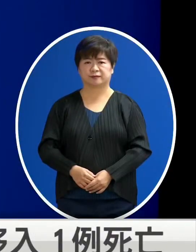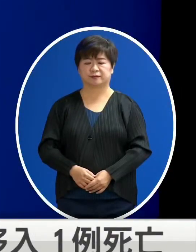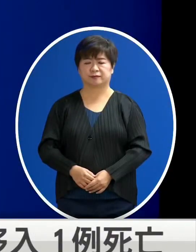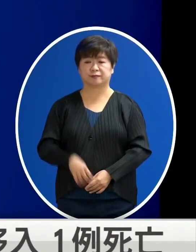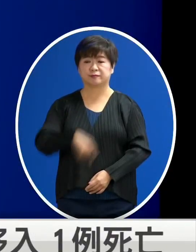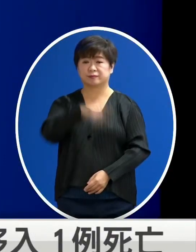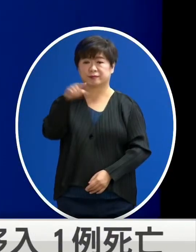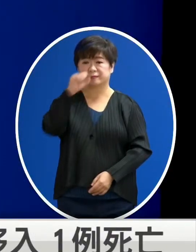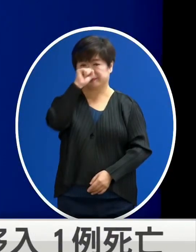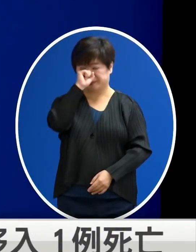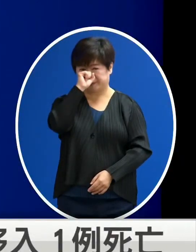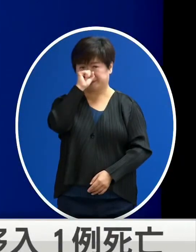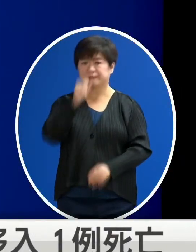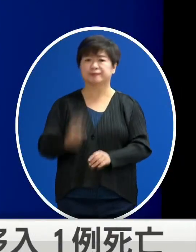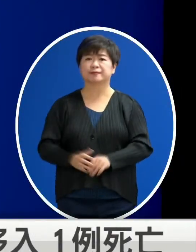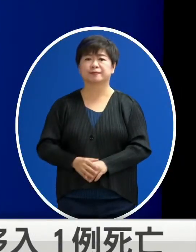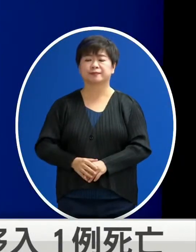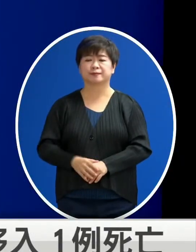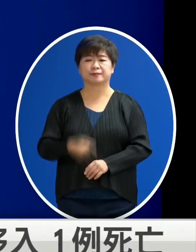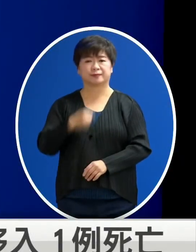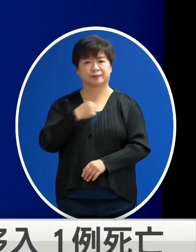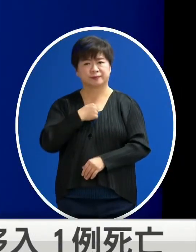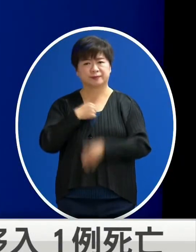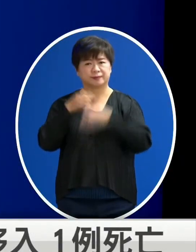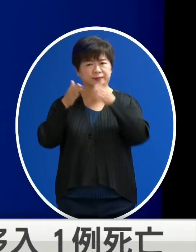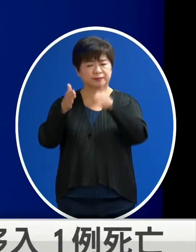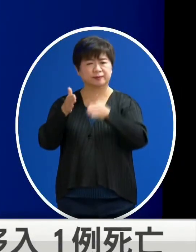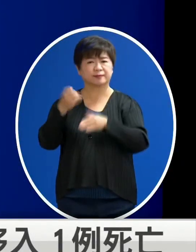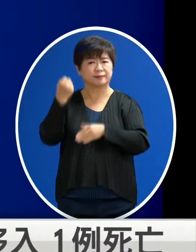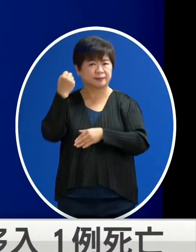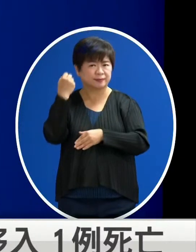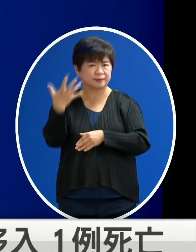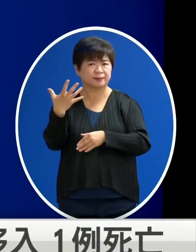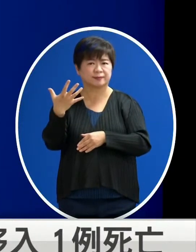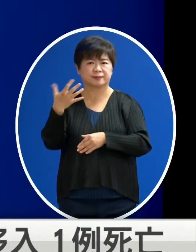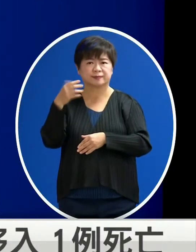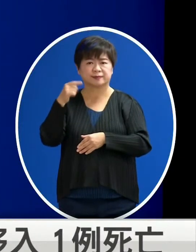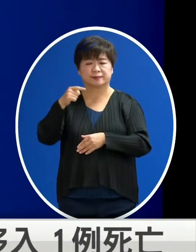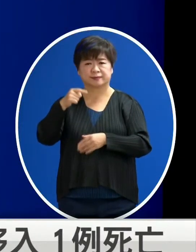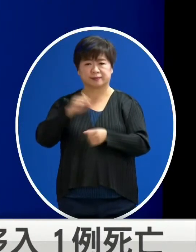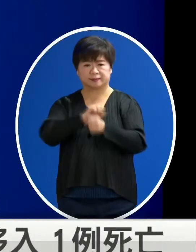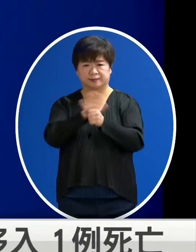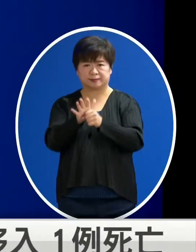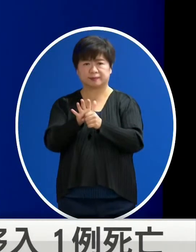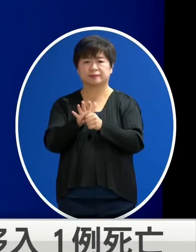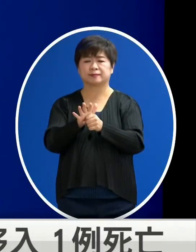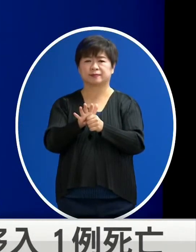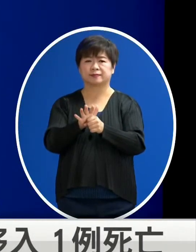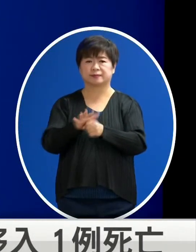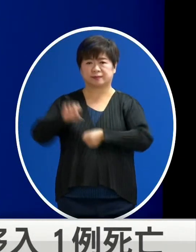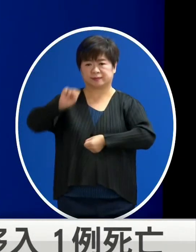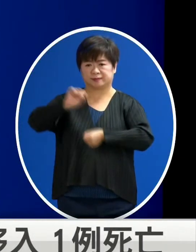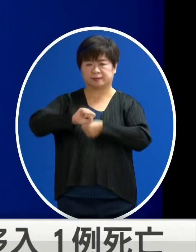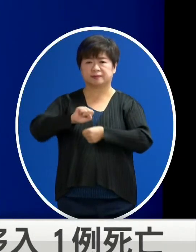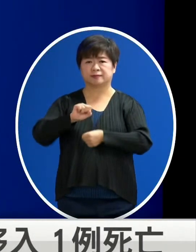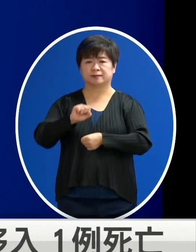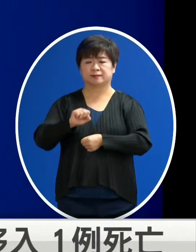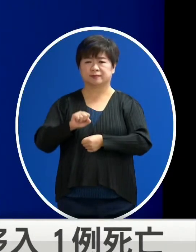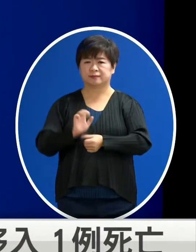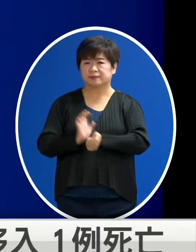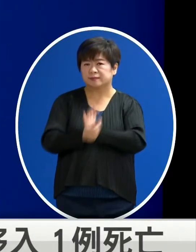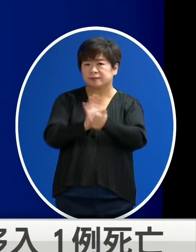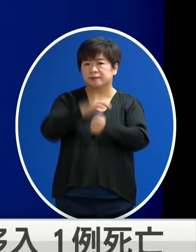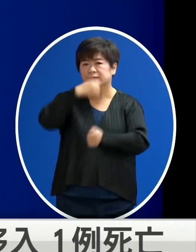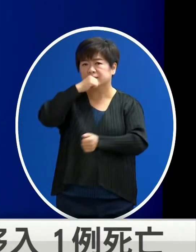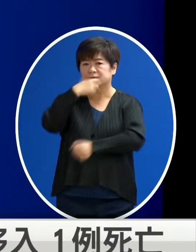各位媒体大家好，那因为我们针对这个新的这个疫苗加进我们国内的施打之